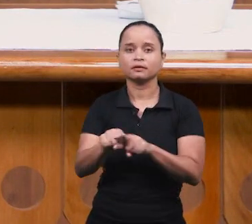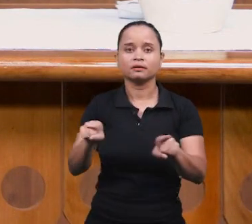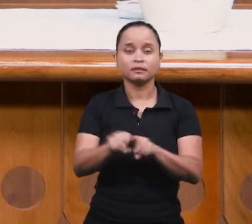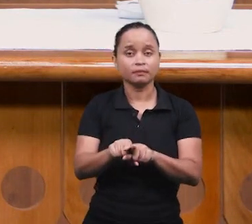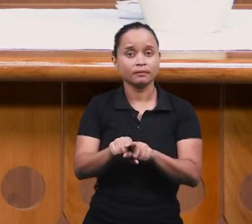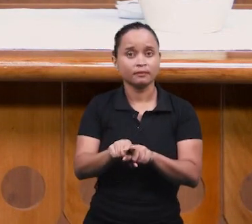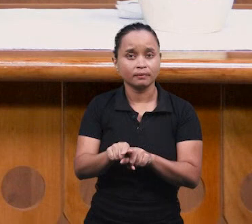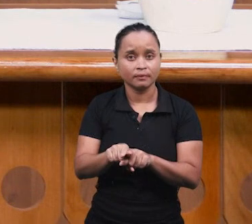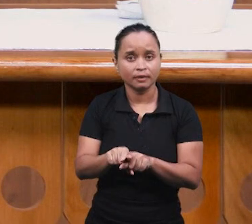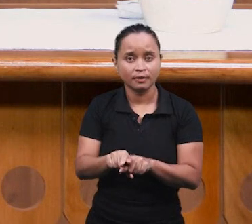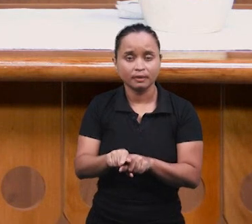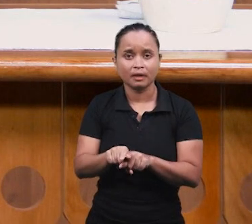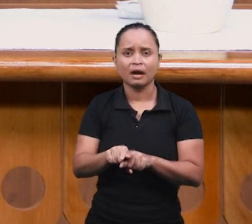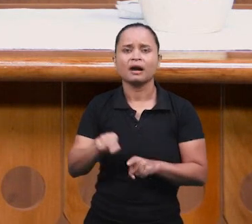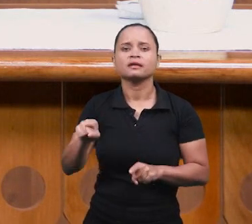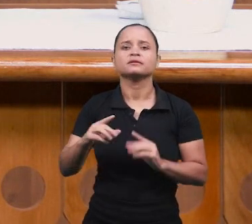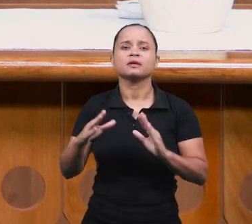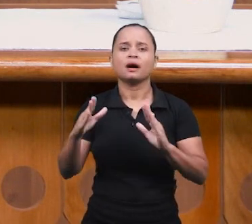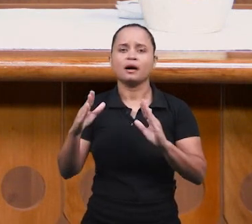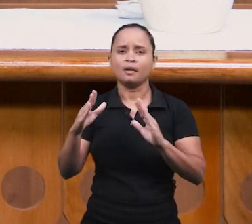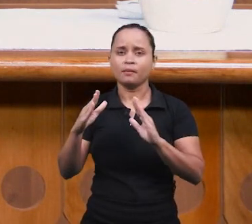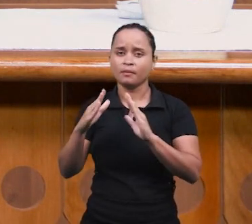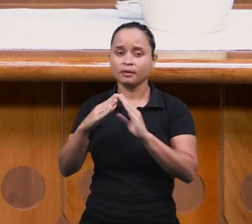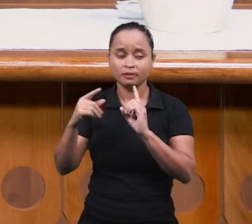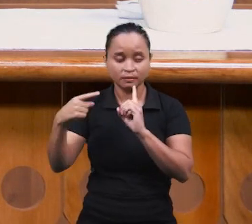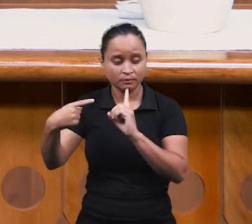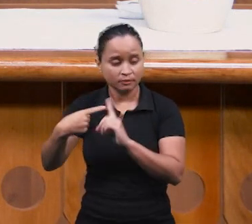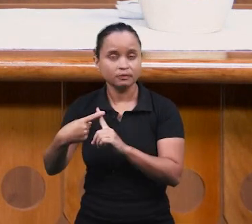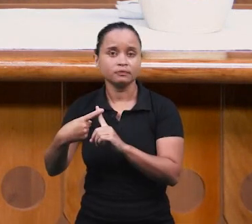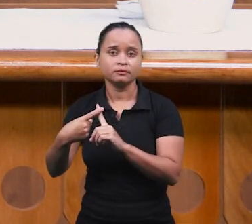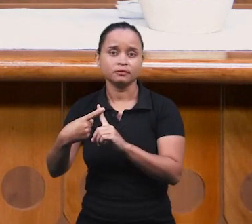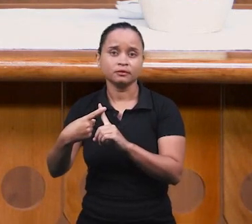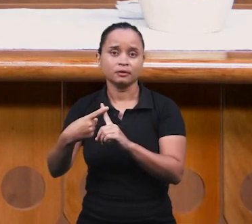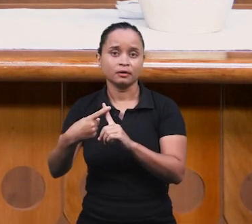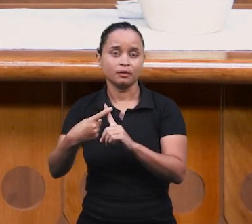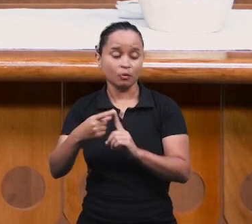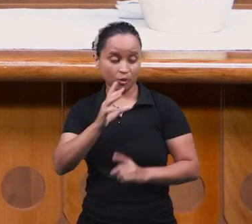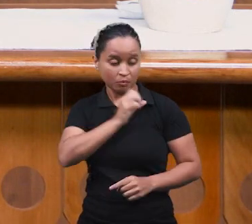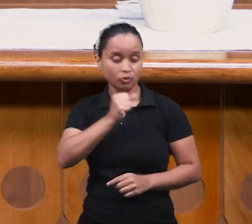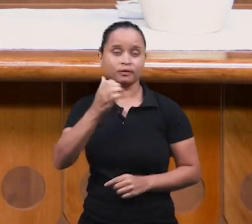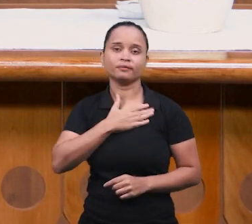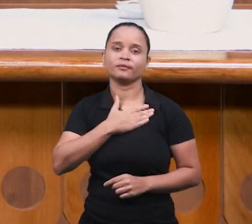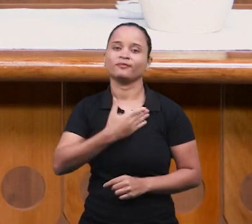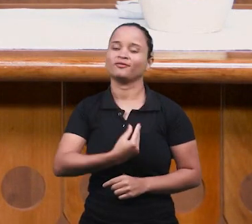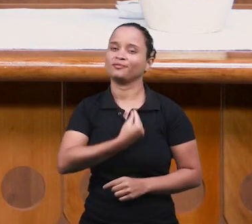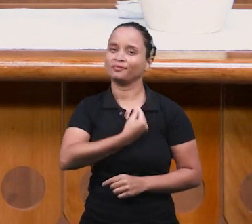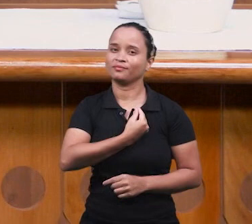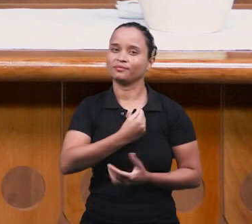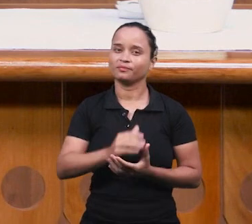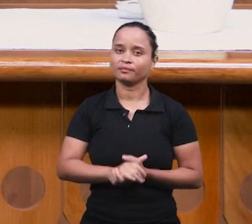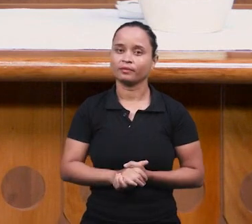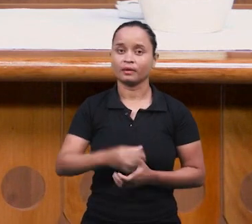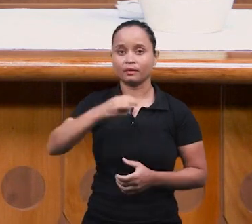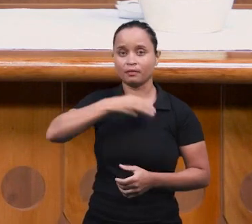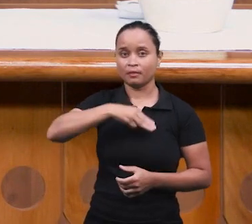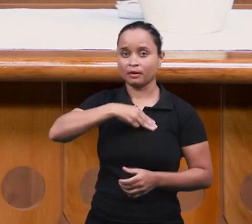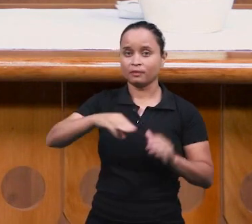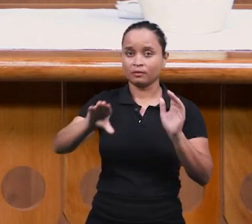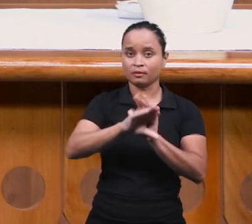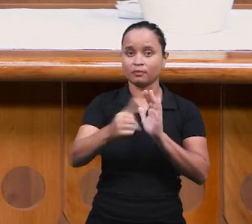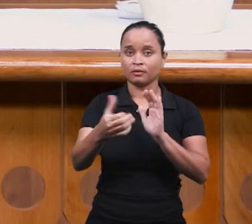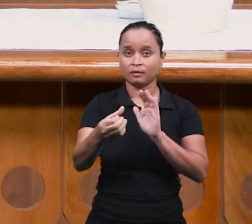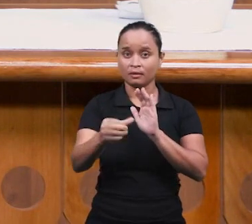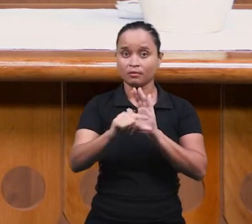pour l'Église. Et je vais secourir cette ville pour amour à moi. Le Seigneur Jésus, en Matthieu chapitre 16,